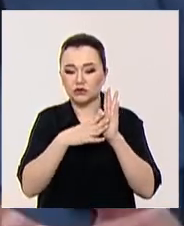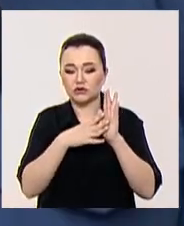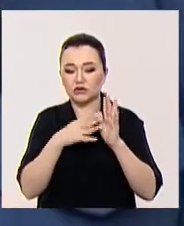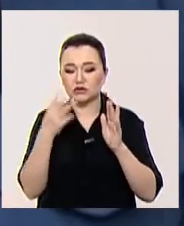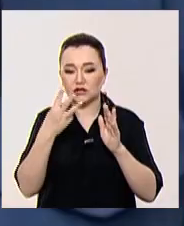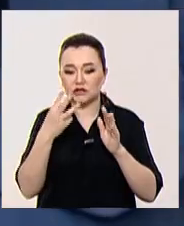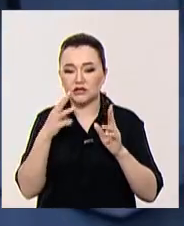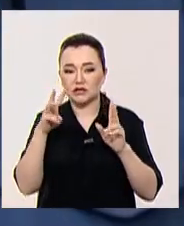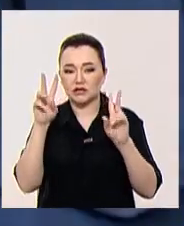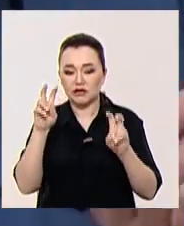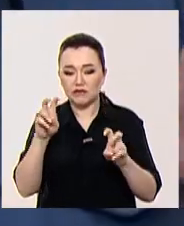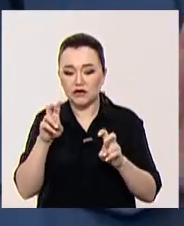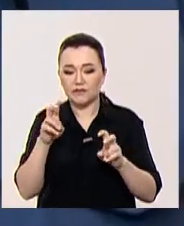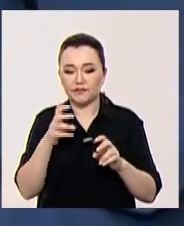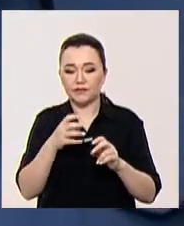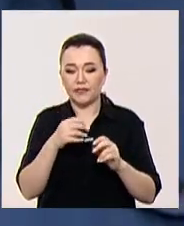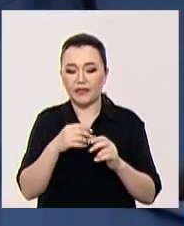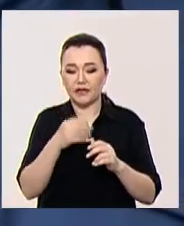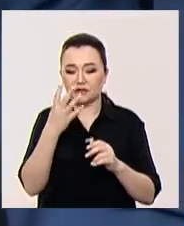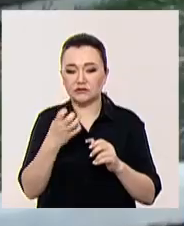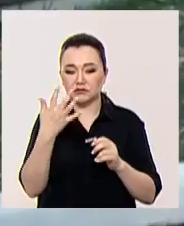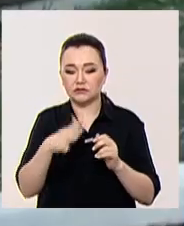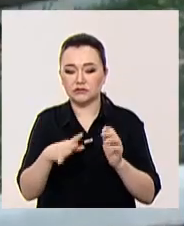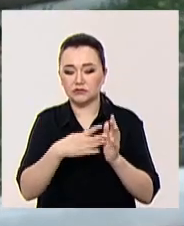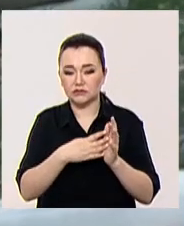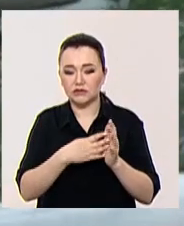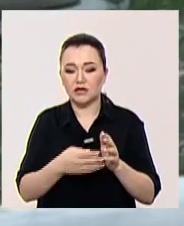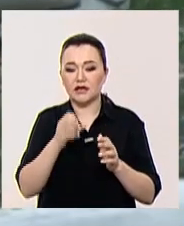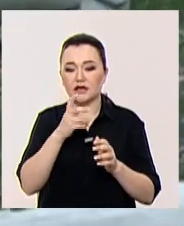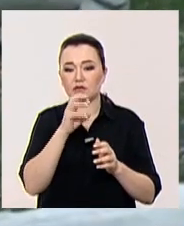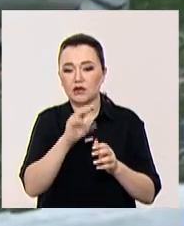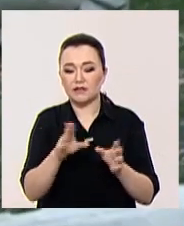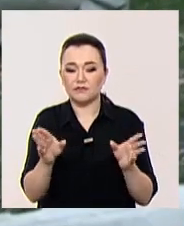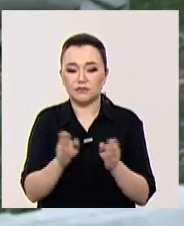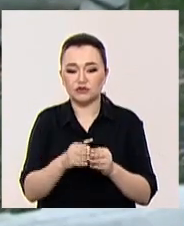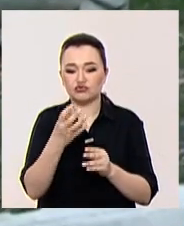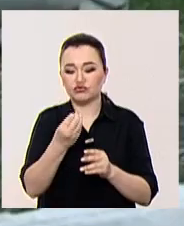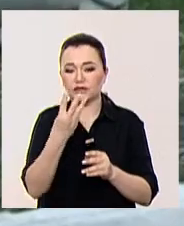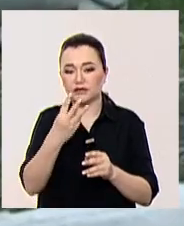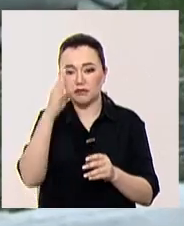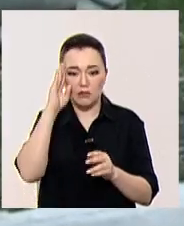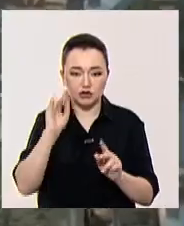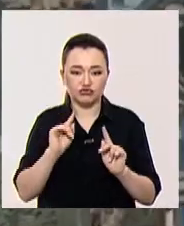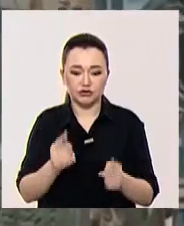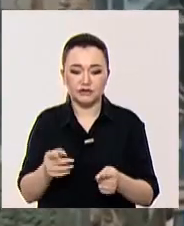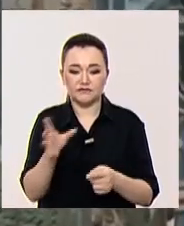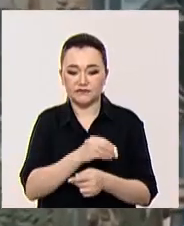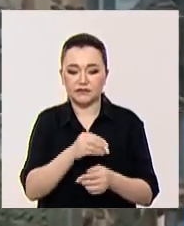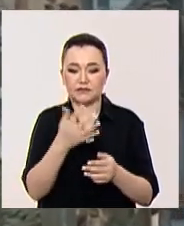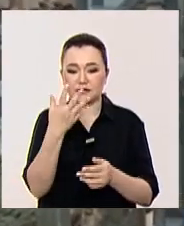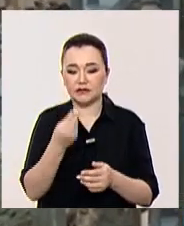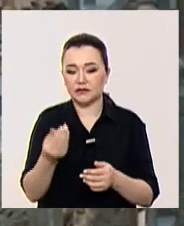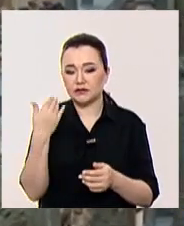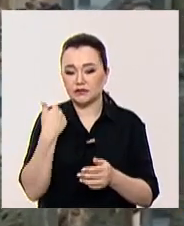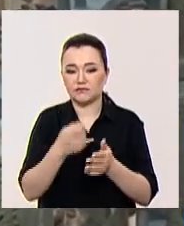549-ның 3-ші тармағы деп тұрыпты. 459. Ерболатпен бірге тағы 3 жігіт қамауға алынып тергеліп жатыр. Оларды 5 күн бұрын